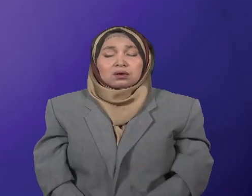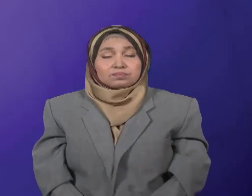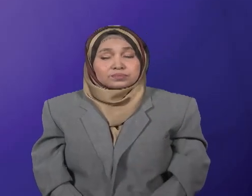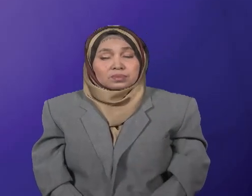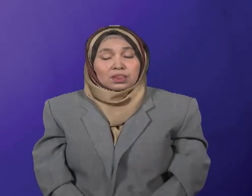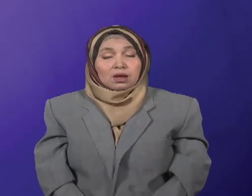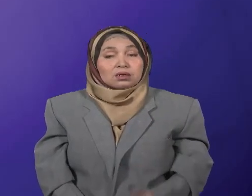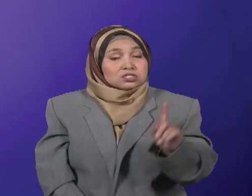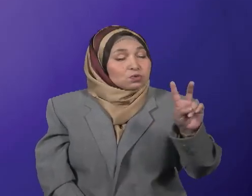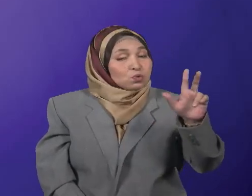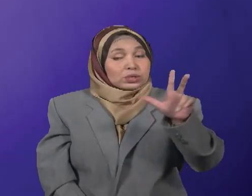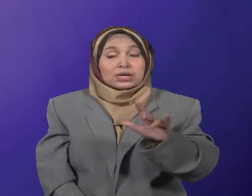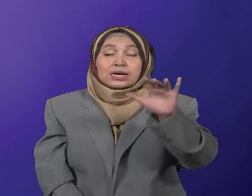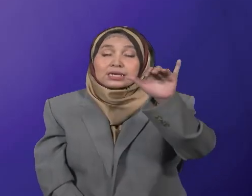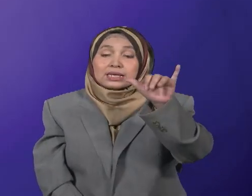الصَّدَقَاتِ. Silakan, 1, 2, 3.